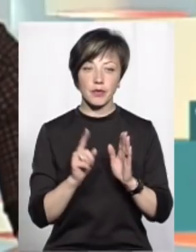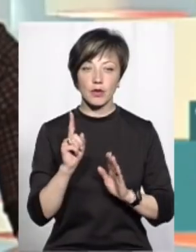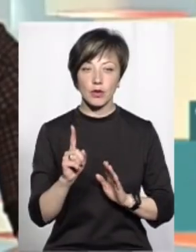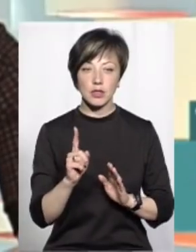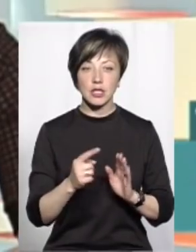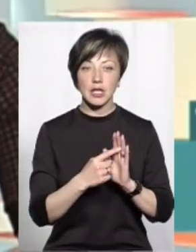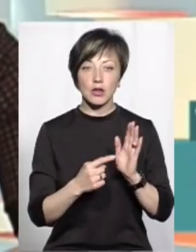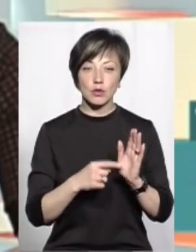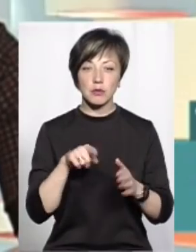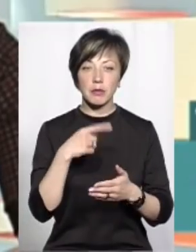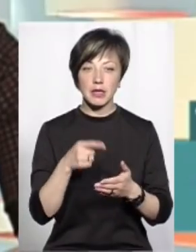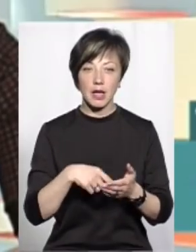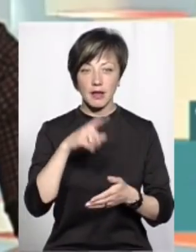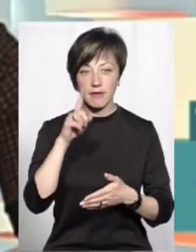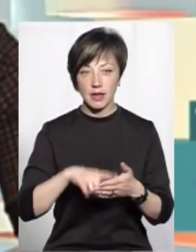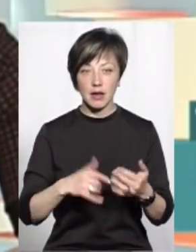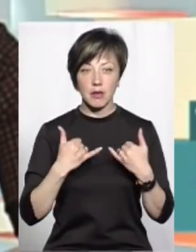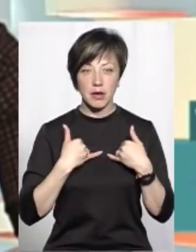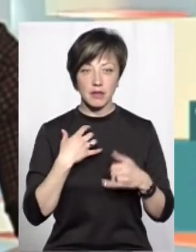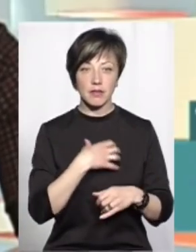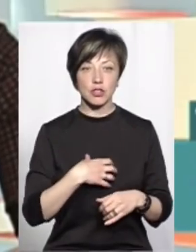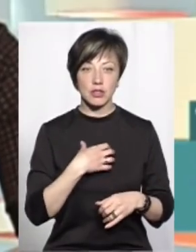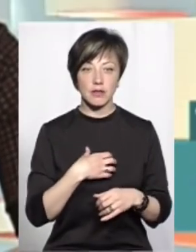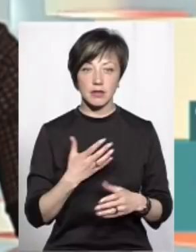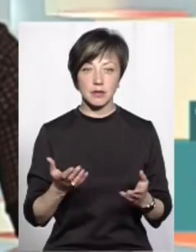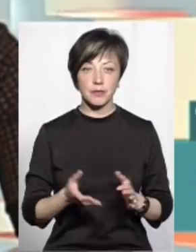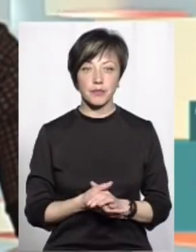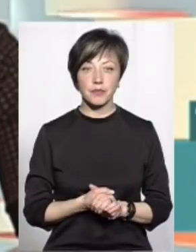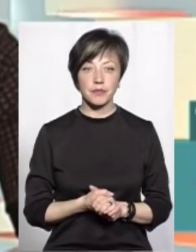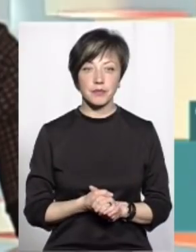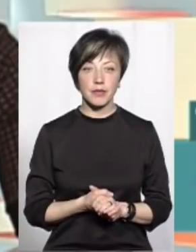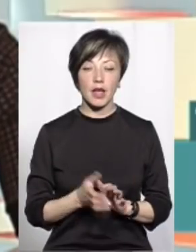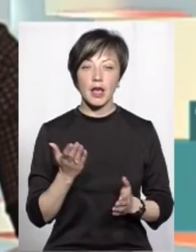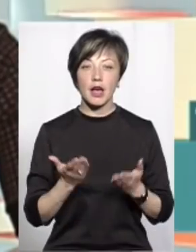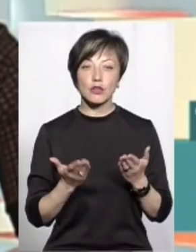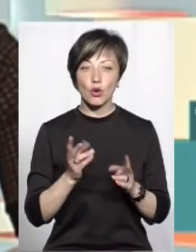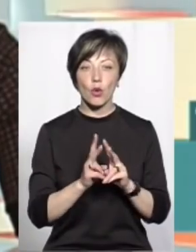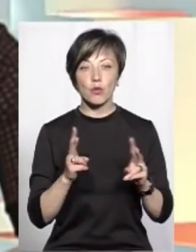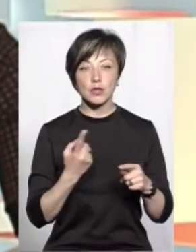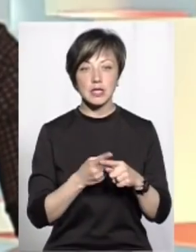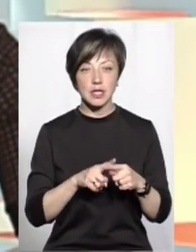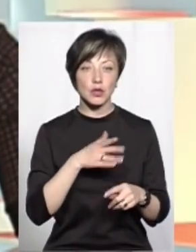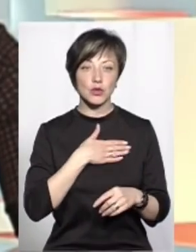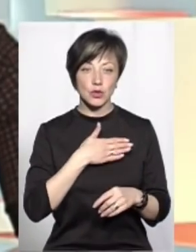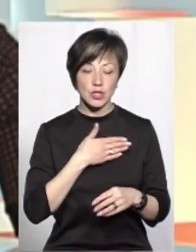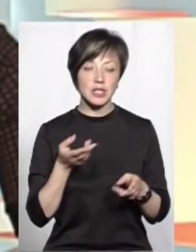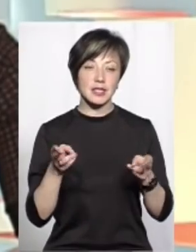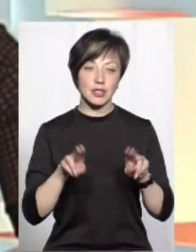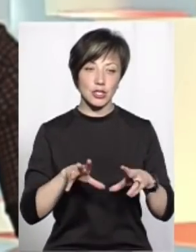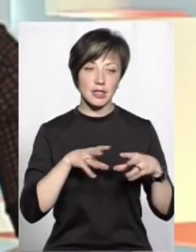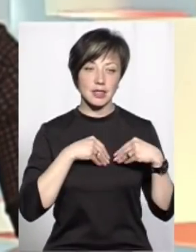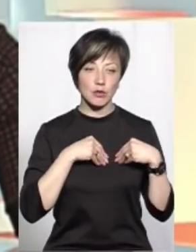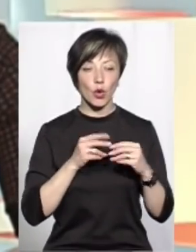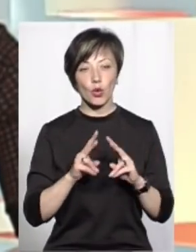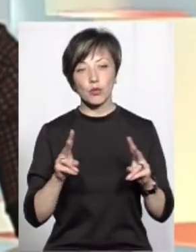Ділюсь так само питаннями віри, тому що для мене це є дуже важливим. Тому якщо комусь це до душі, то він залишається зі мною.